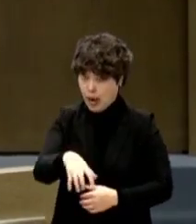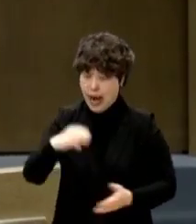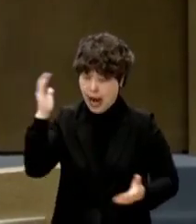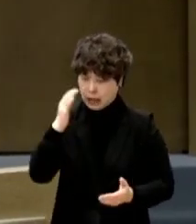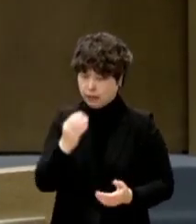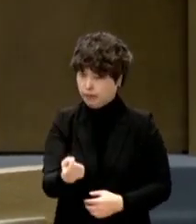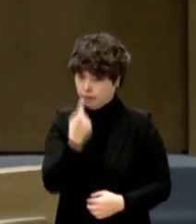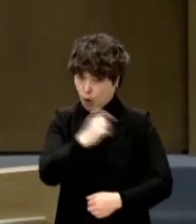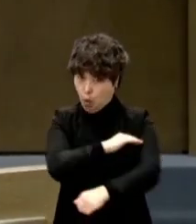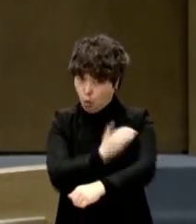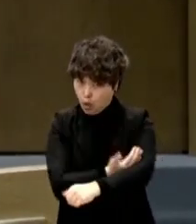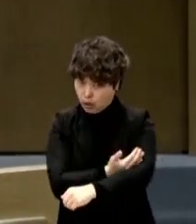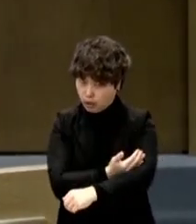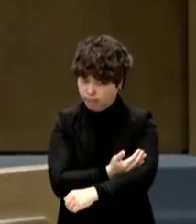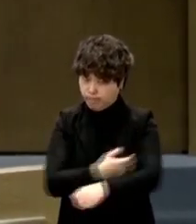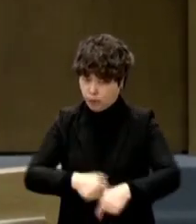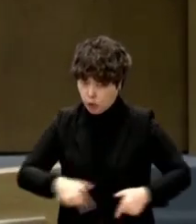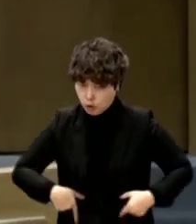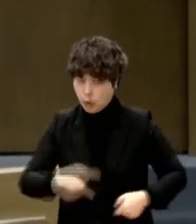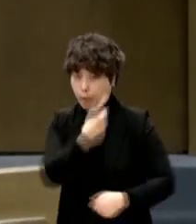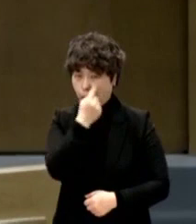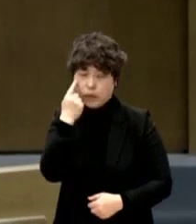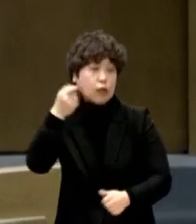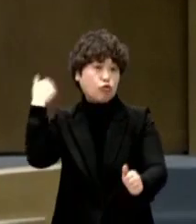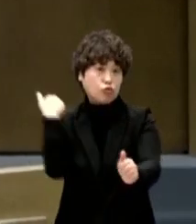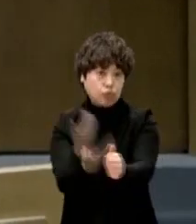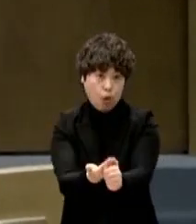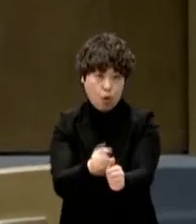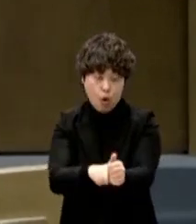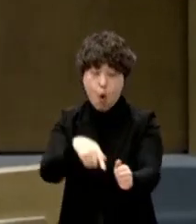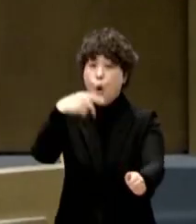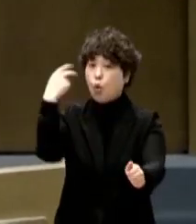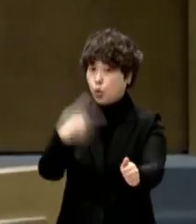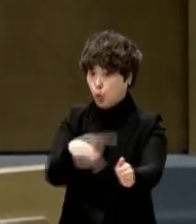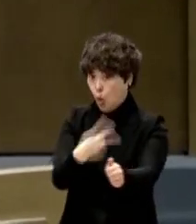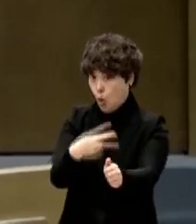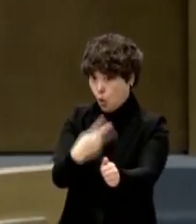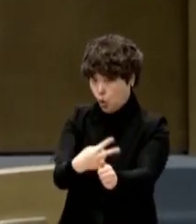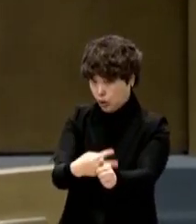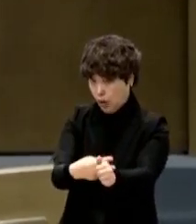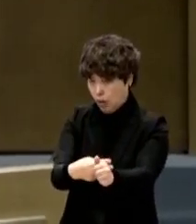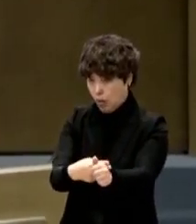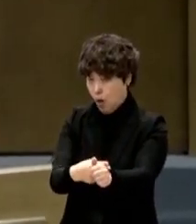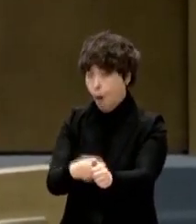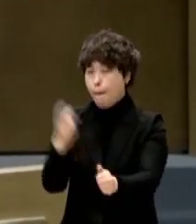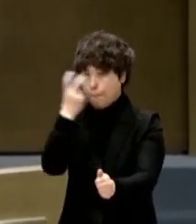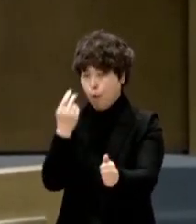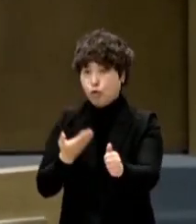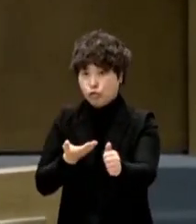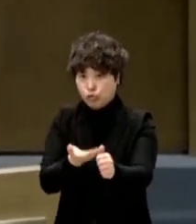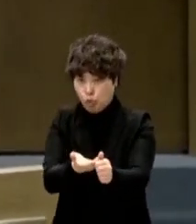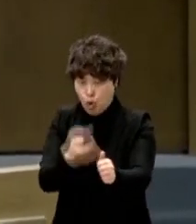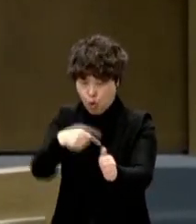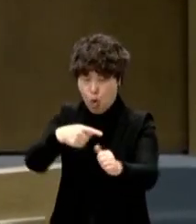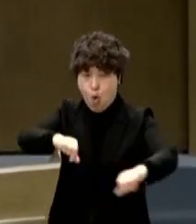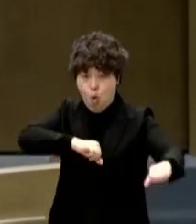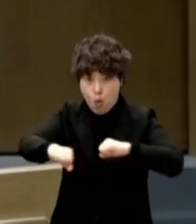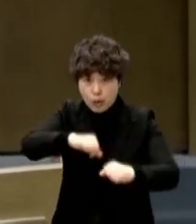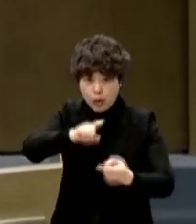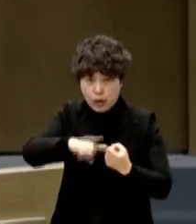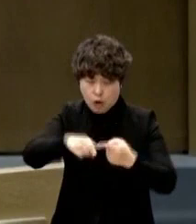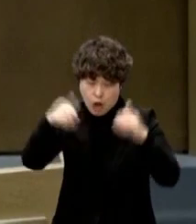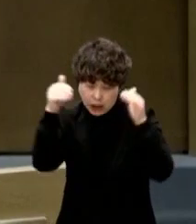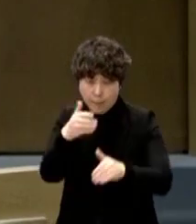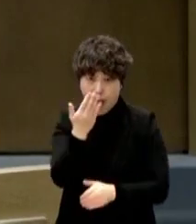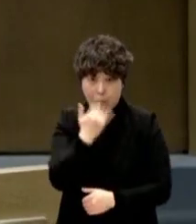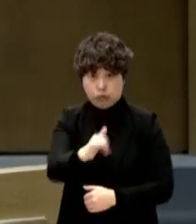학습권을 적극 보장합니다. 이와 함께 교사를 부당한 민원으로부터 보호하고 교육활동에만